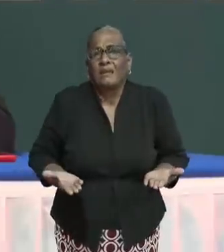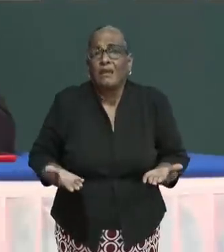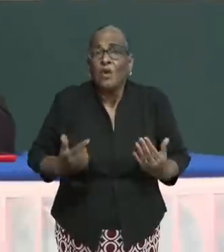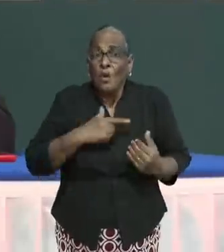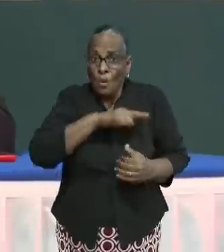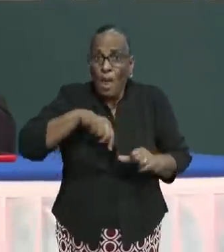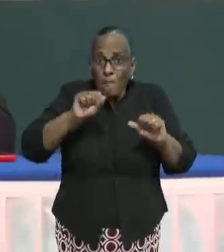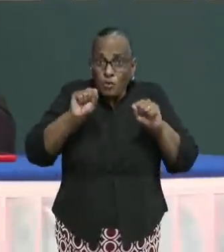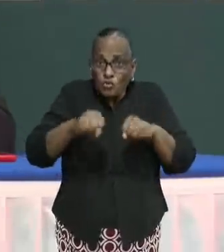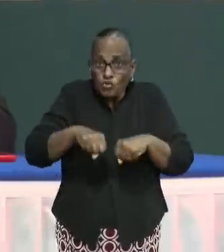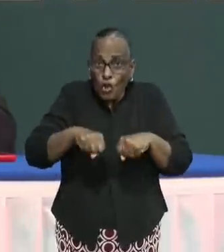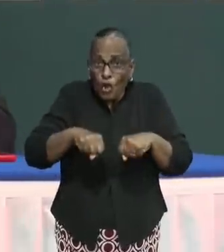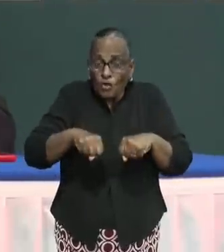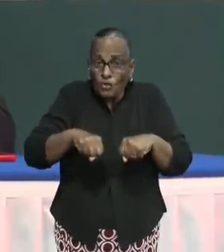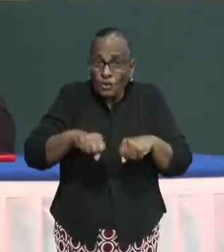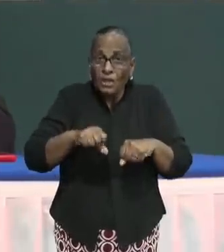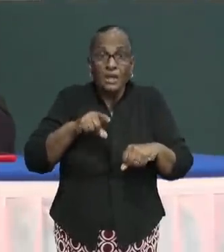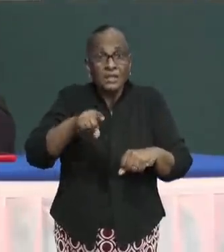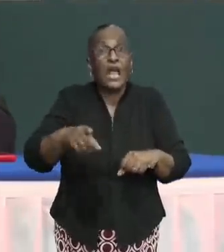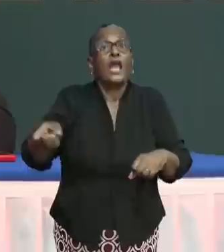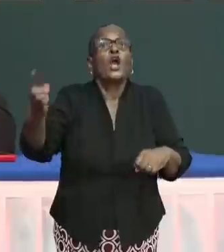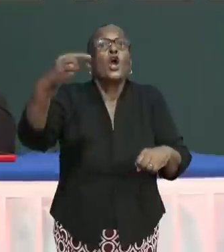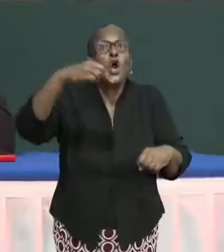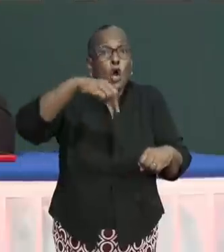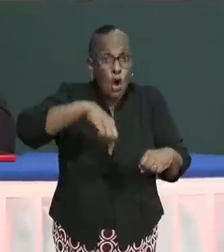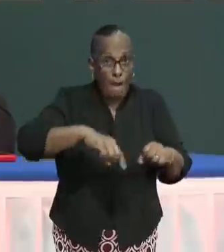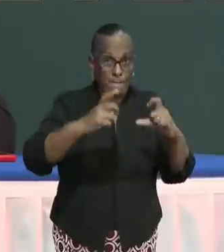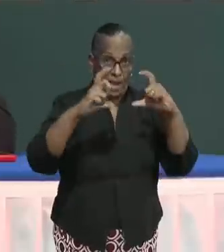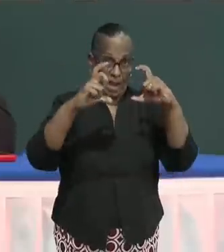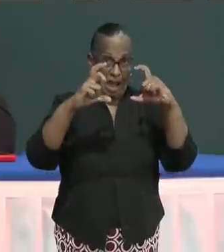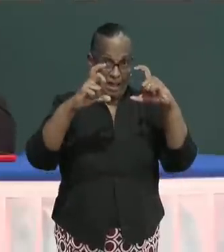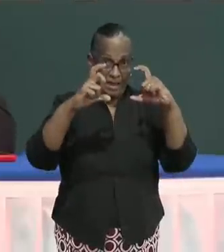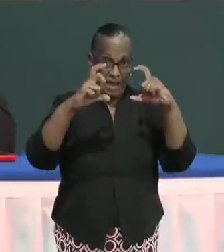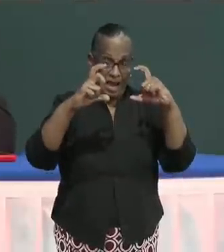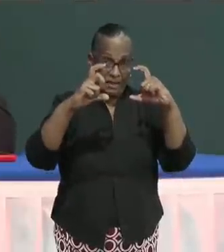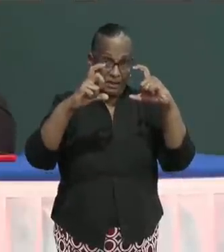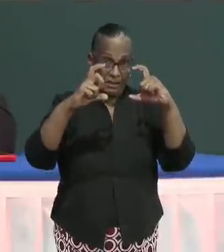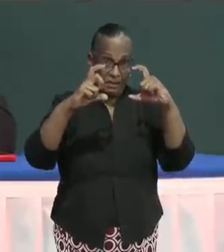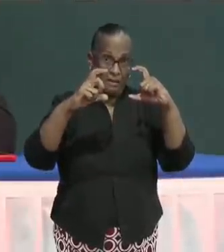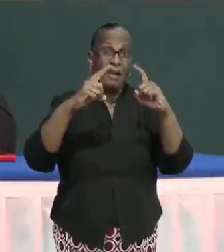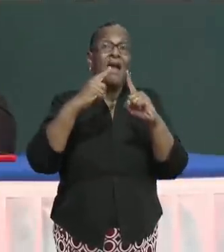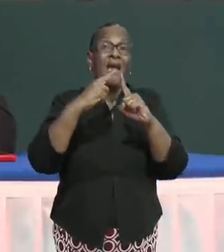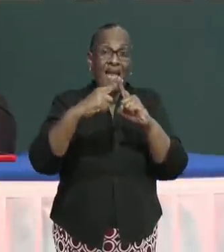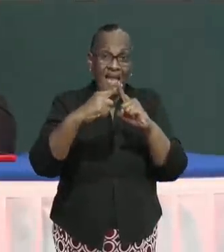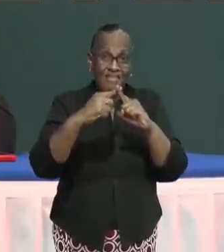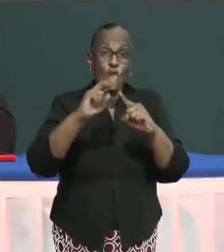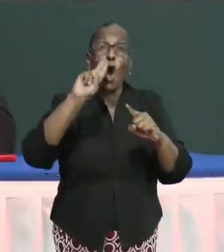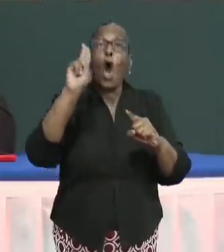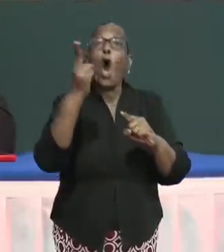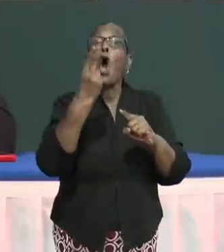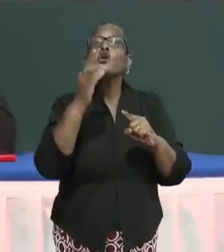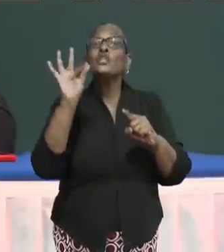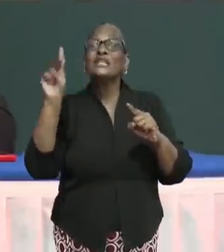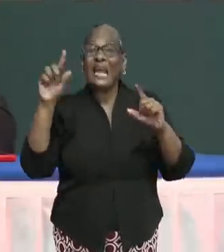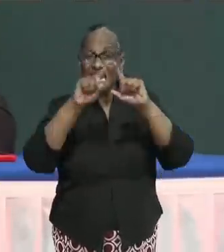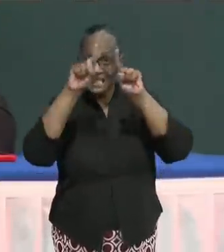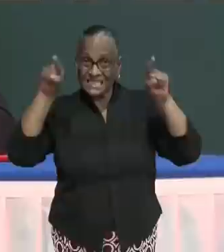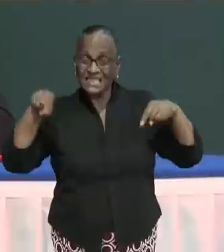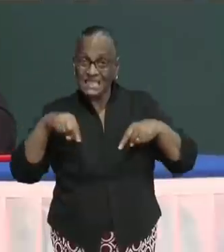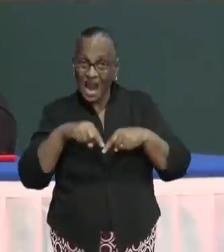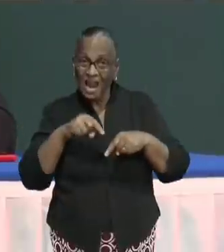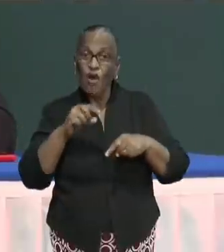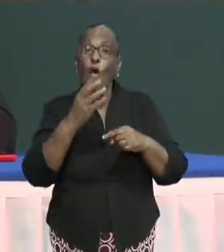besluit dat je kan een ID-kaart na een gezinsuitdreksel en een